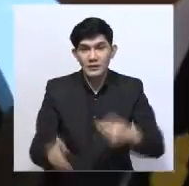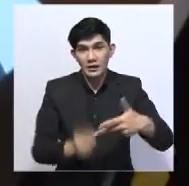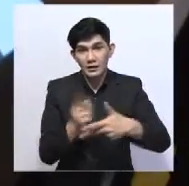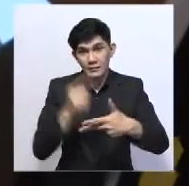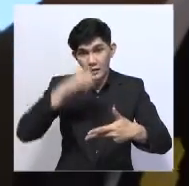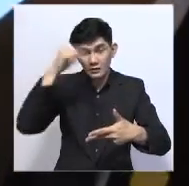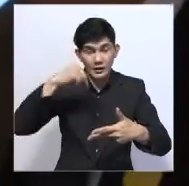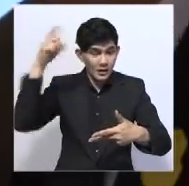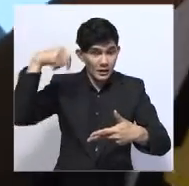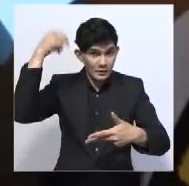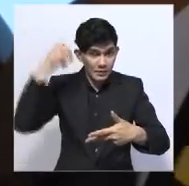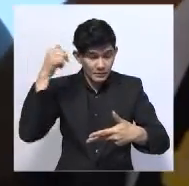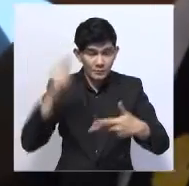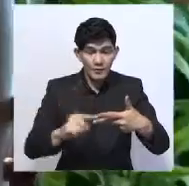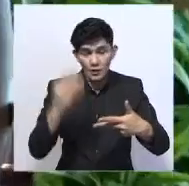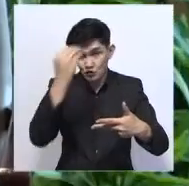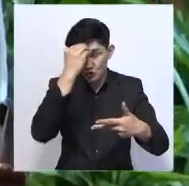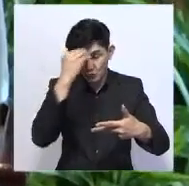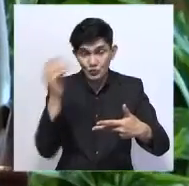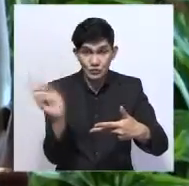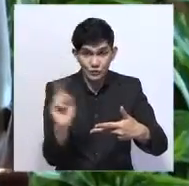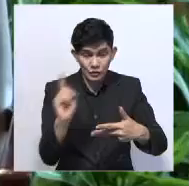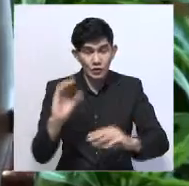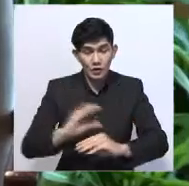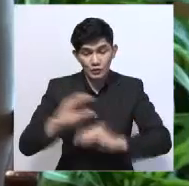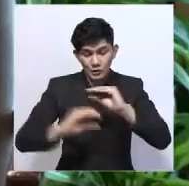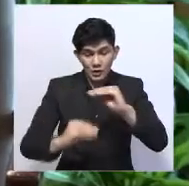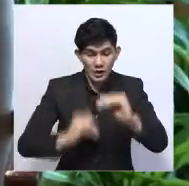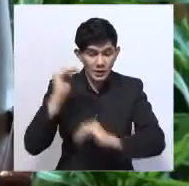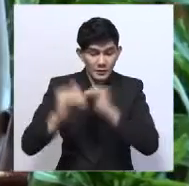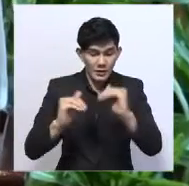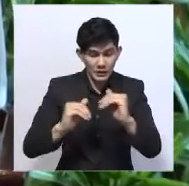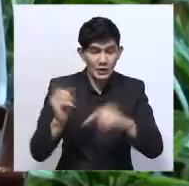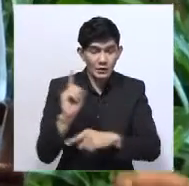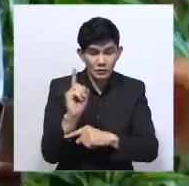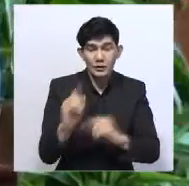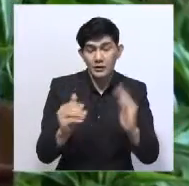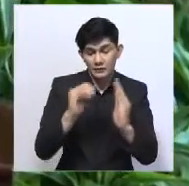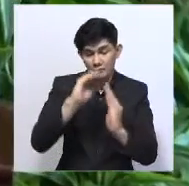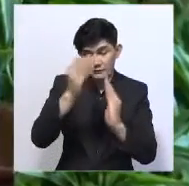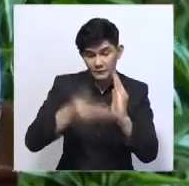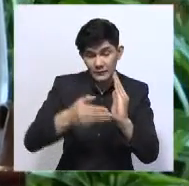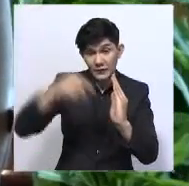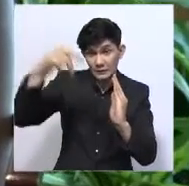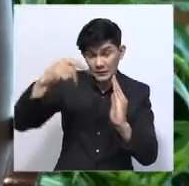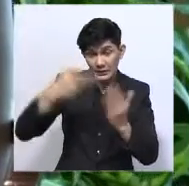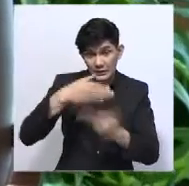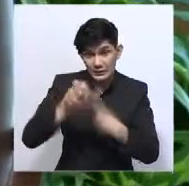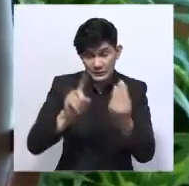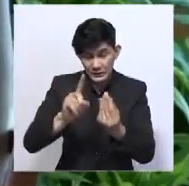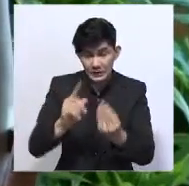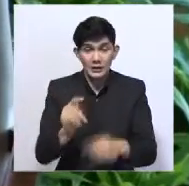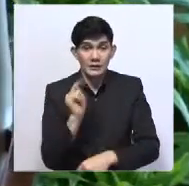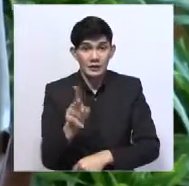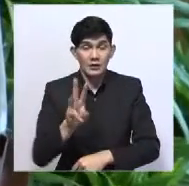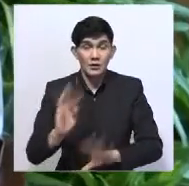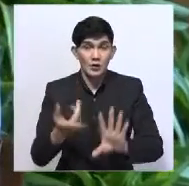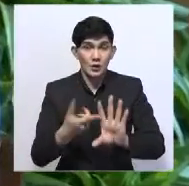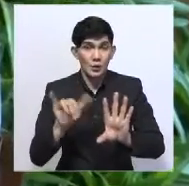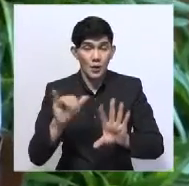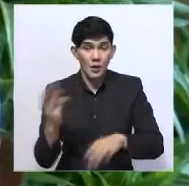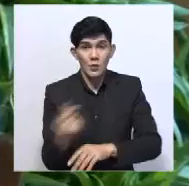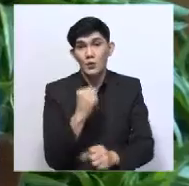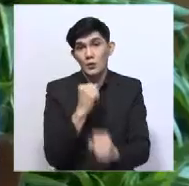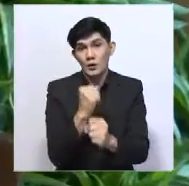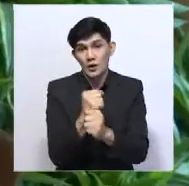ครับมีไทยเมียนมาและญี่ปุ่นเพื่อโครงการพัฒนาเขตเศรษฐกิจพิเศษทวายเดินหน้าต่อไปโดยเร็วนะครับส่